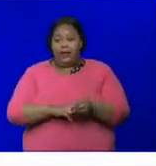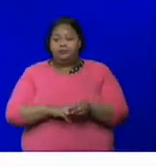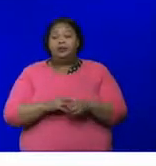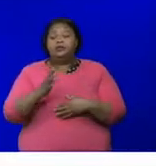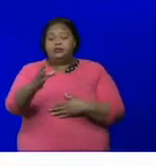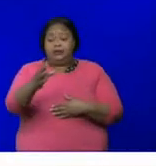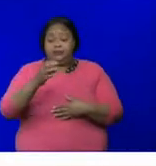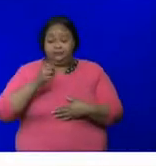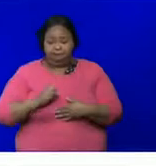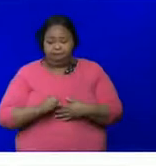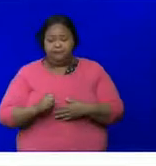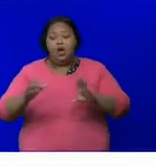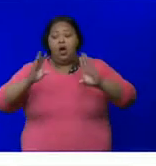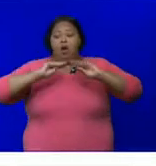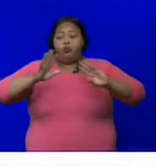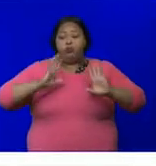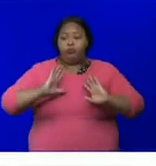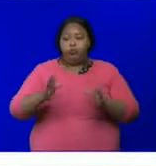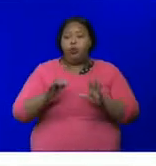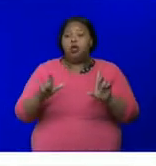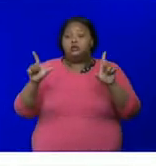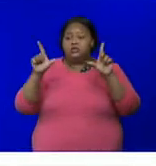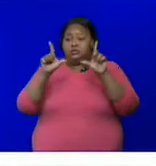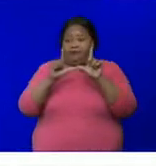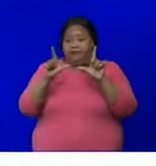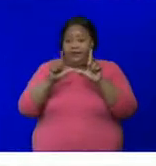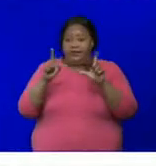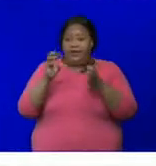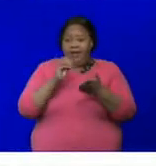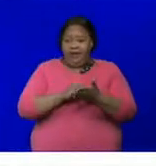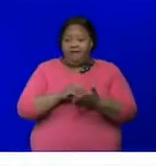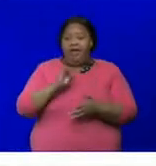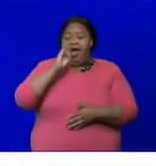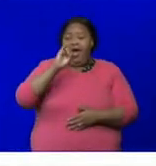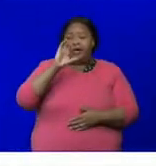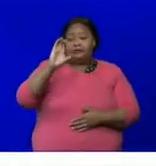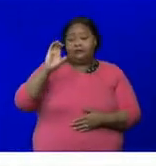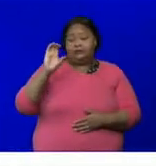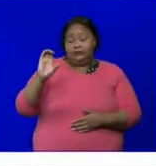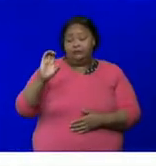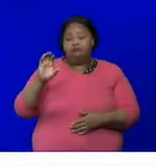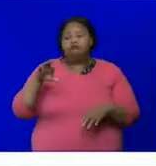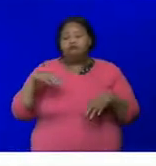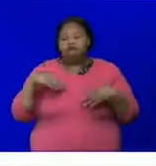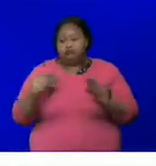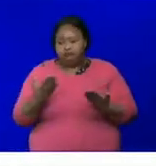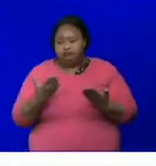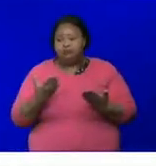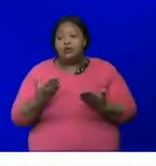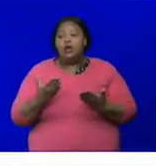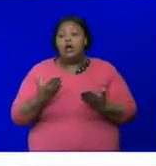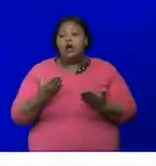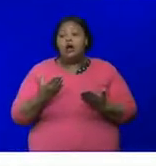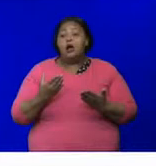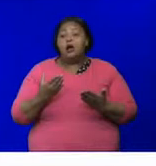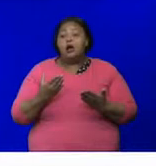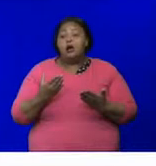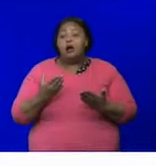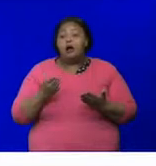certificate le recognize nga ICC kakhulu ene naye nakenda lama drills